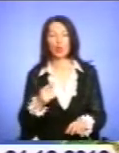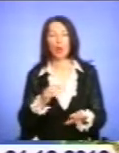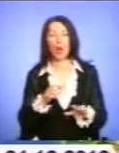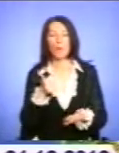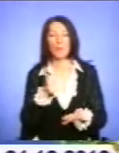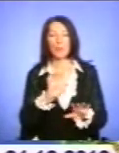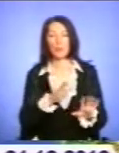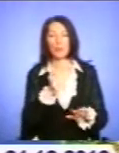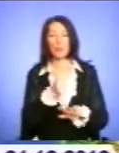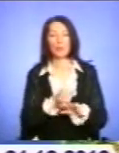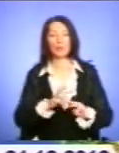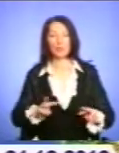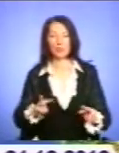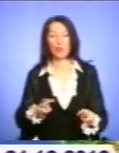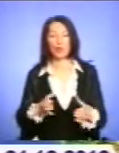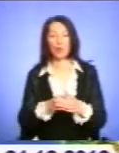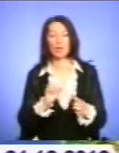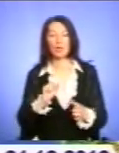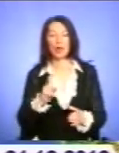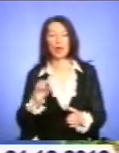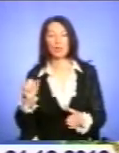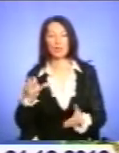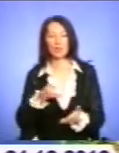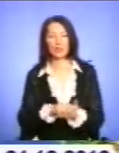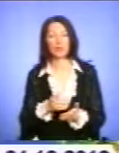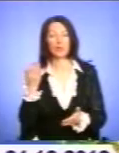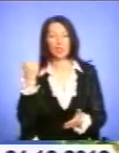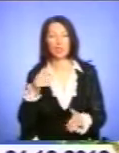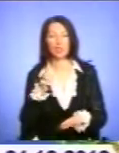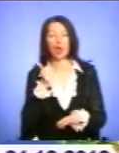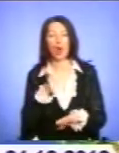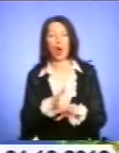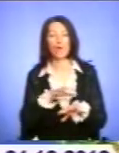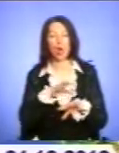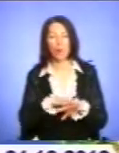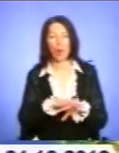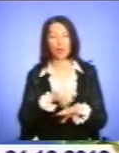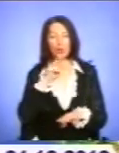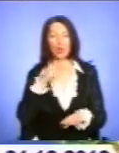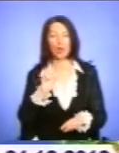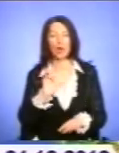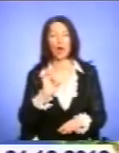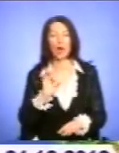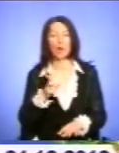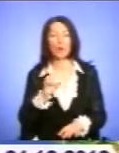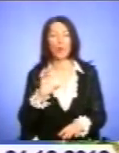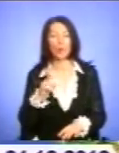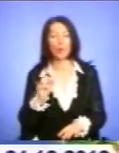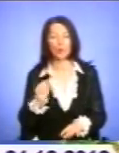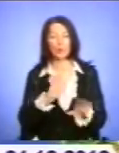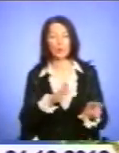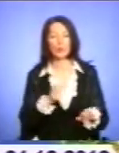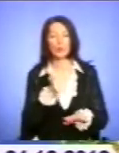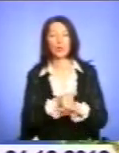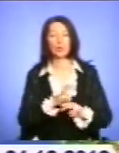команді Миколи Азарова обійняв колишній голова Національного банку України Сергій Арбузов. Віце-прем'єр-міністрами призначено